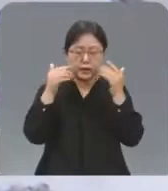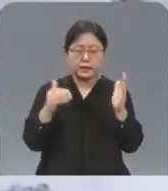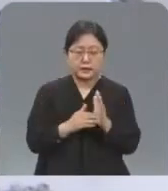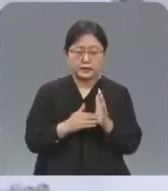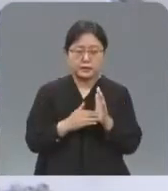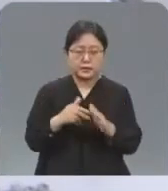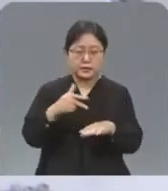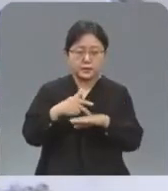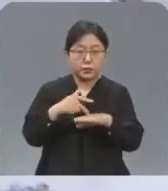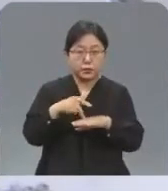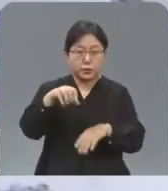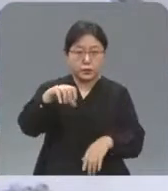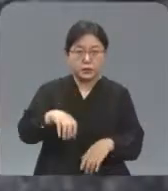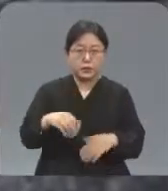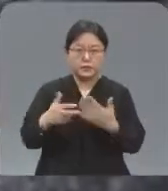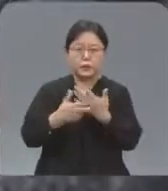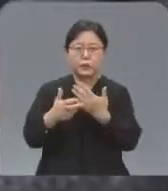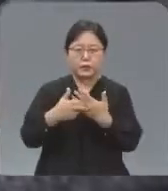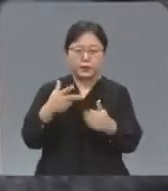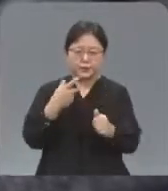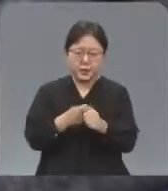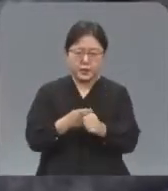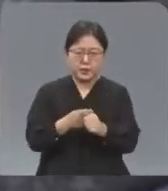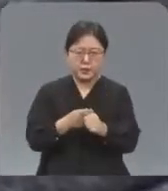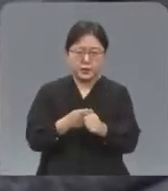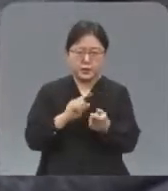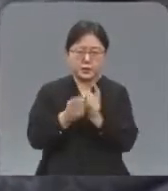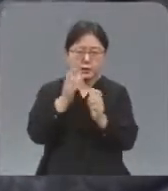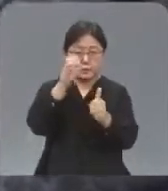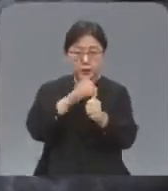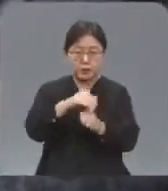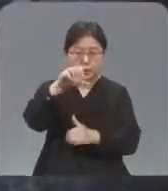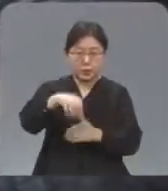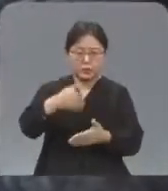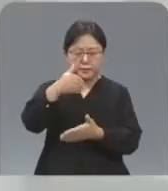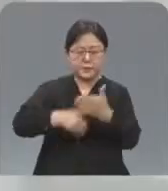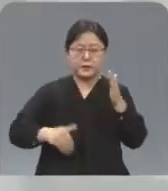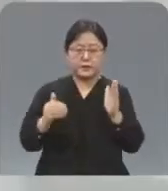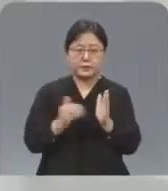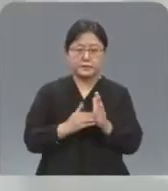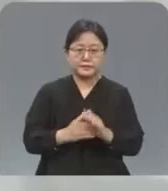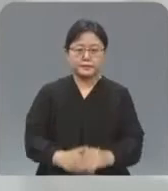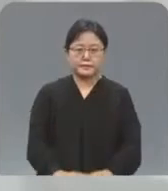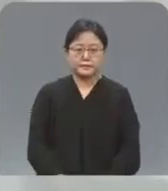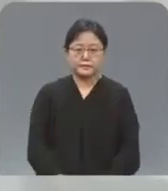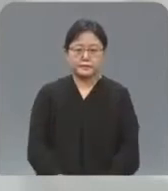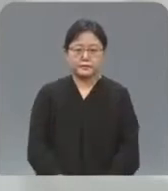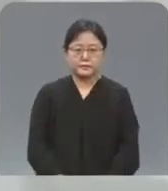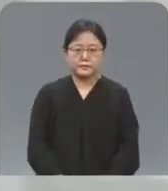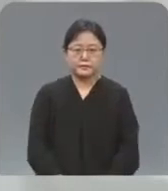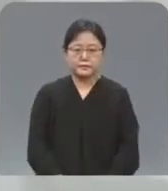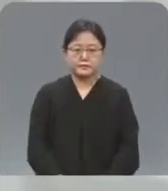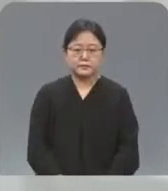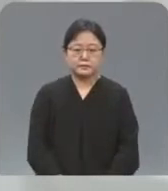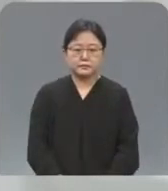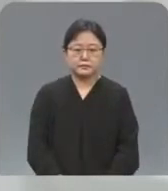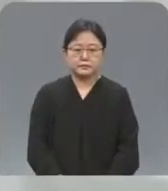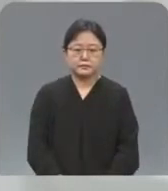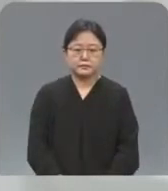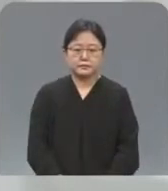진도군은 해당 병원을 백신접종 위탁 의료기관에서 게재했습니다 kbs 뉴스 김정 됩니다